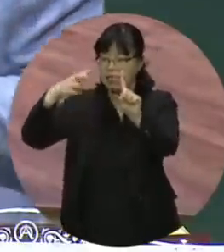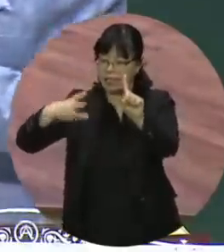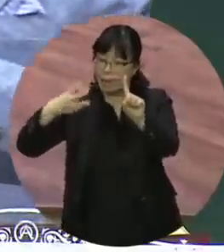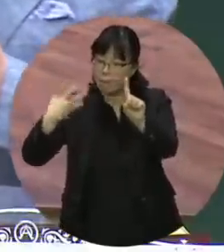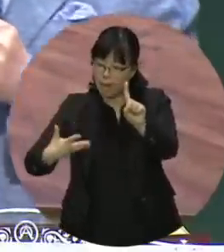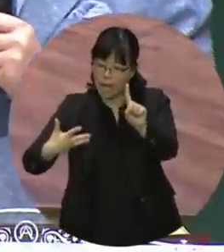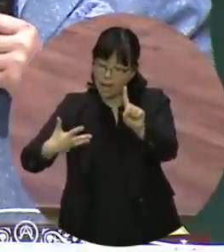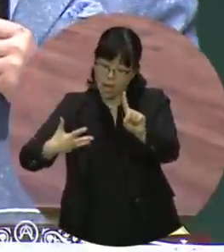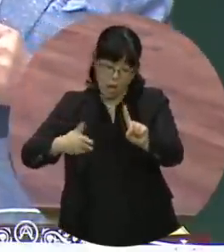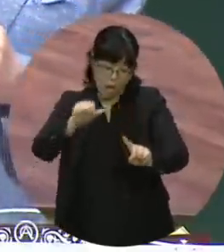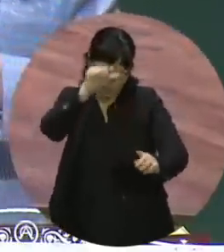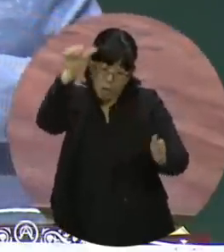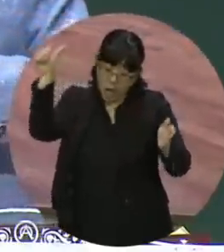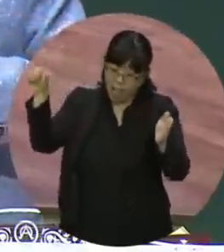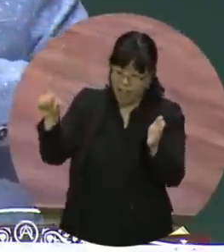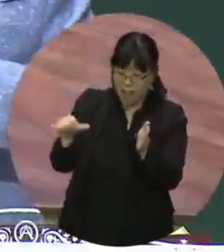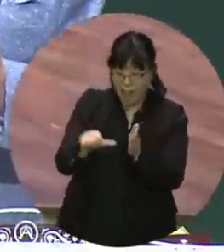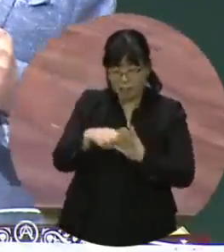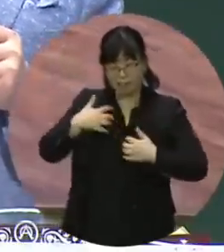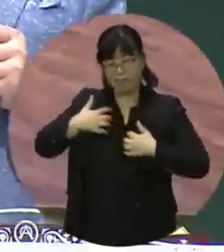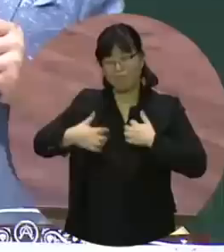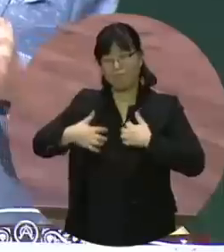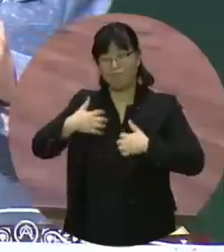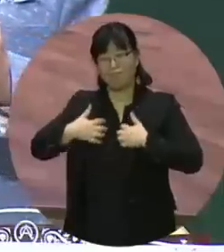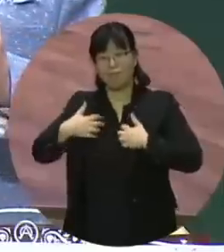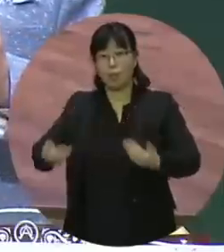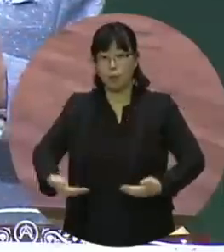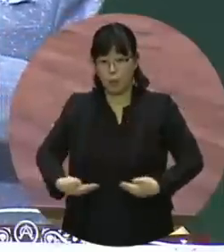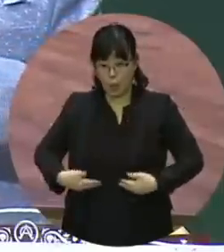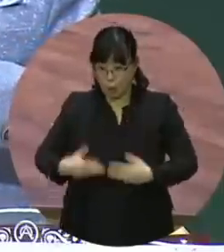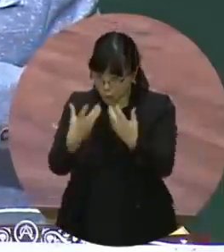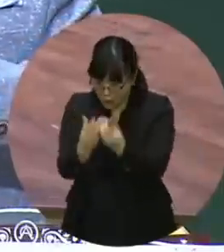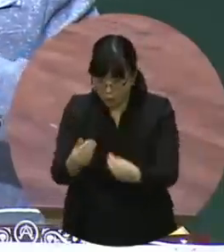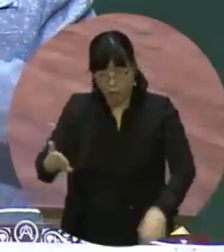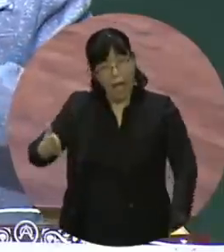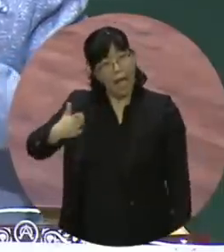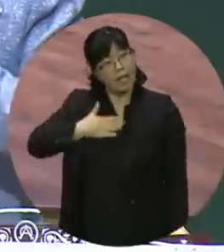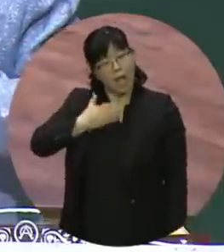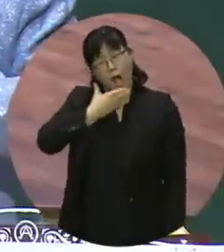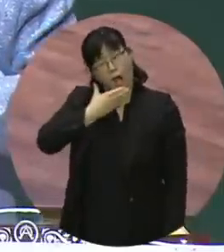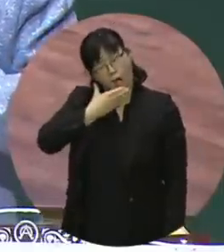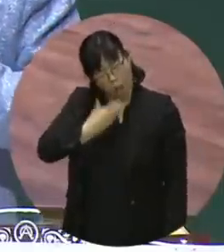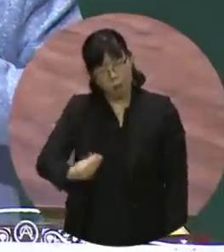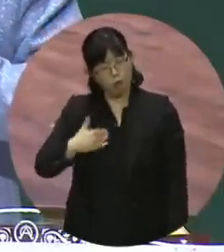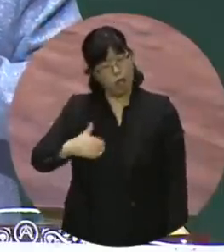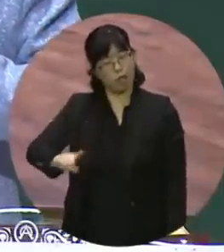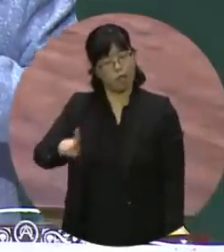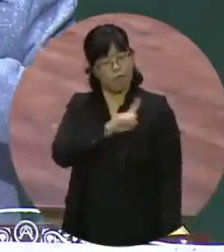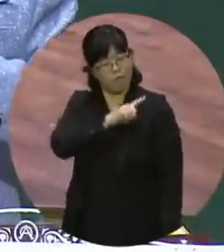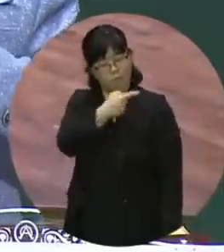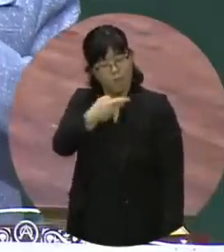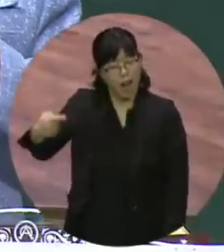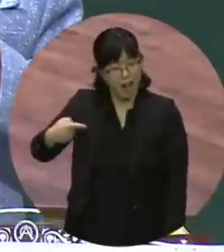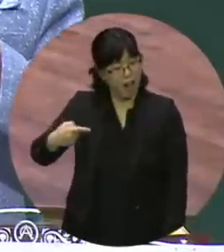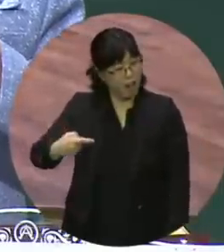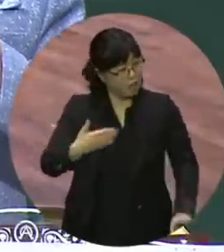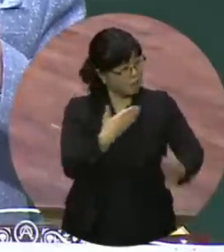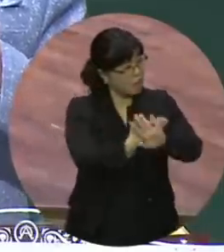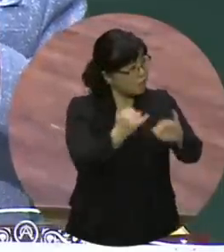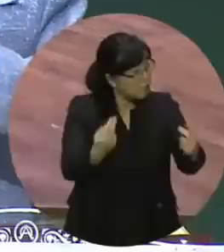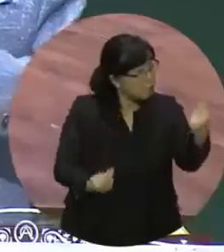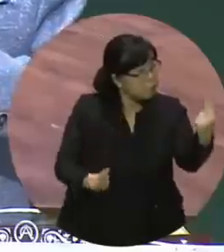누리시기 바랍니다. 나보다 행복한 사람이 있으면 나와봐 할 정도로 누리시 바랍니다. 난 너무 행복한